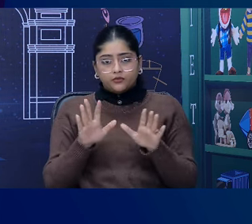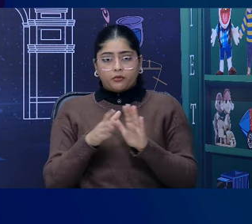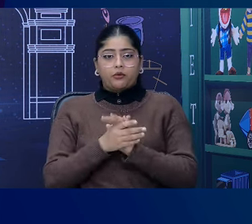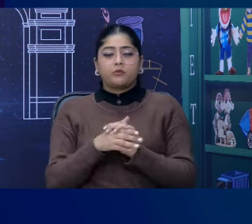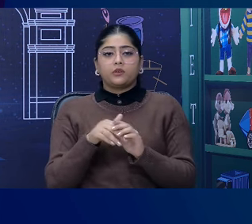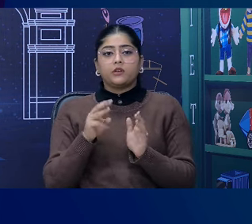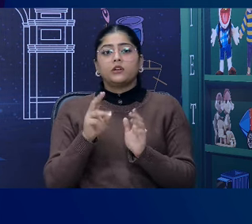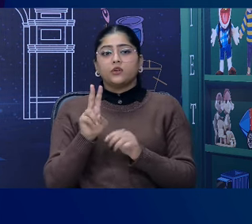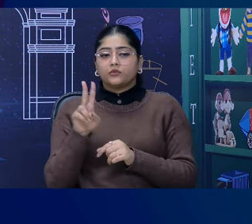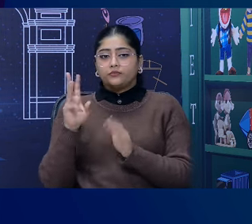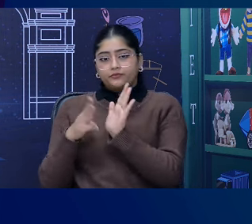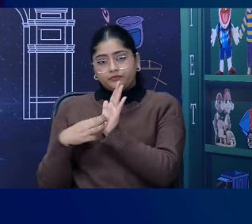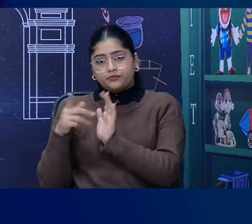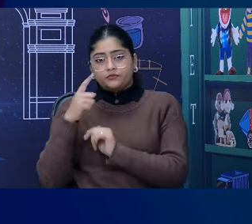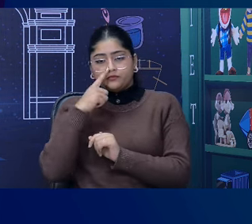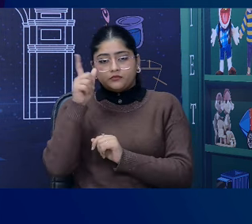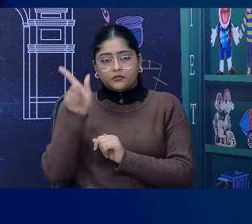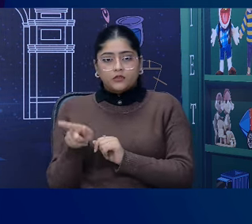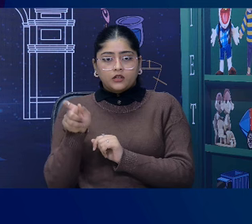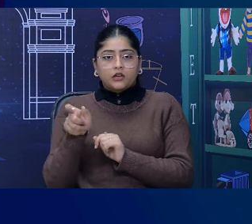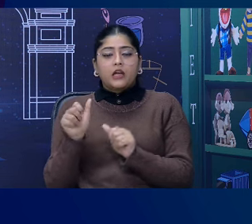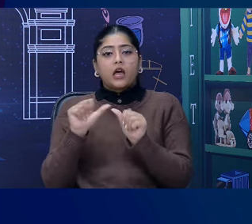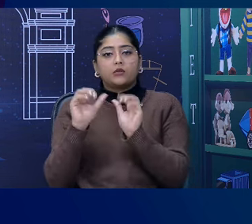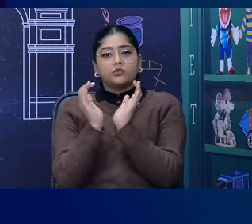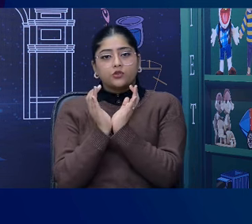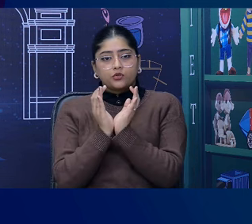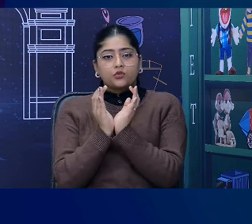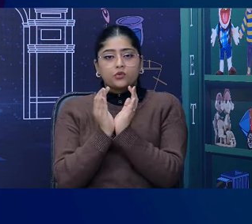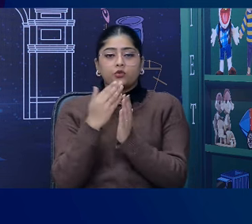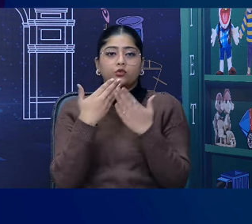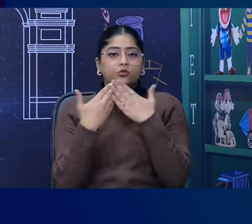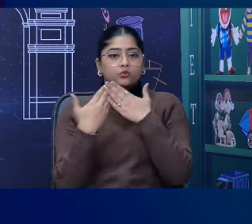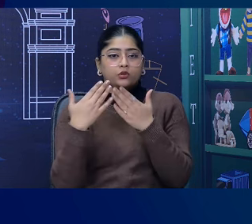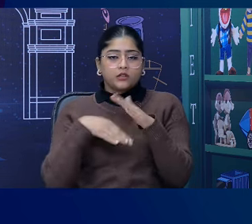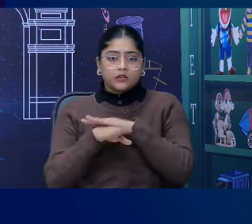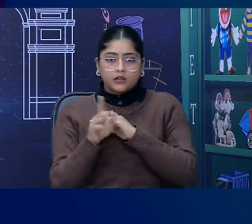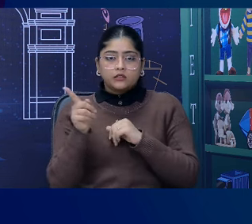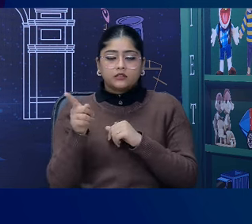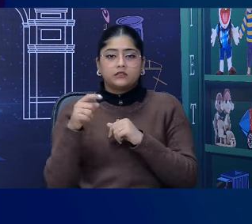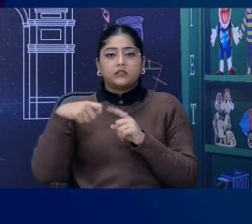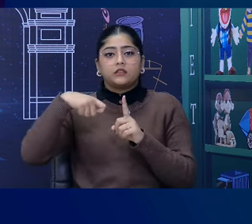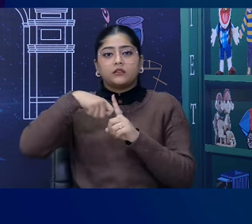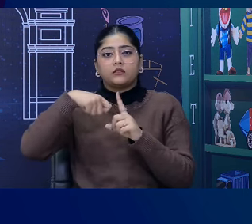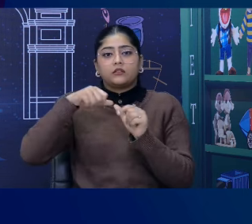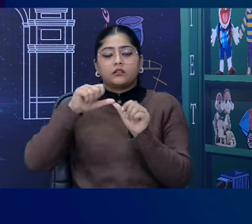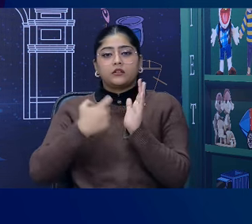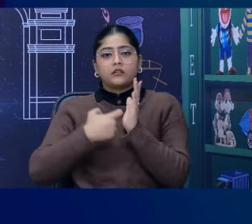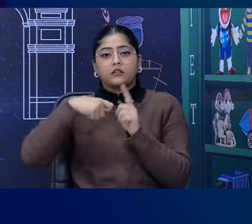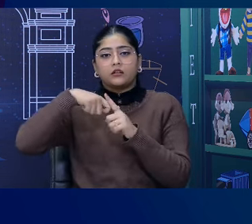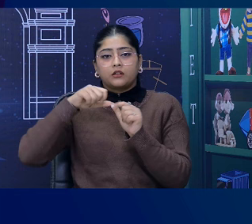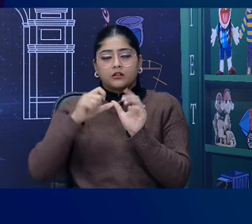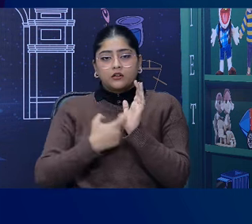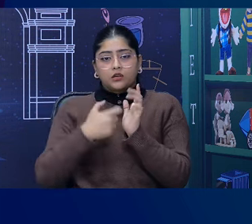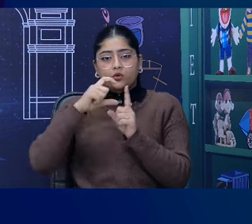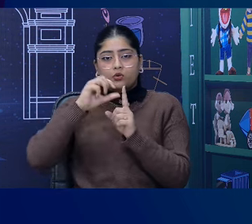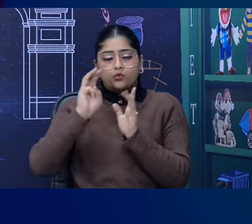दें कि मैम लेक्चरर हैं अमर ज्योति रि हैबिट इइ एंड चैरिटेबल सेंटर करकर डूमा दिल्ली से आपके मन में कोई भी